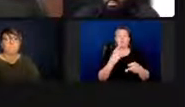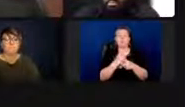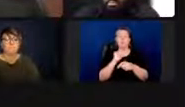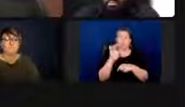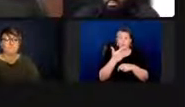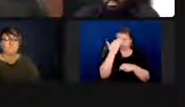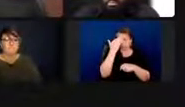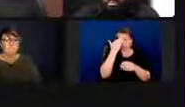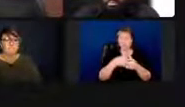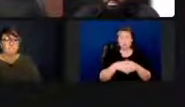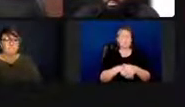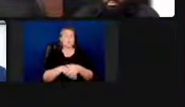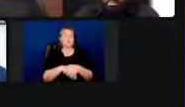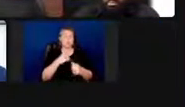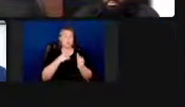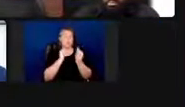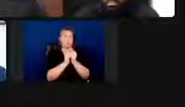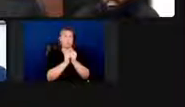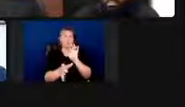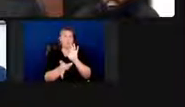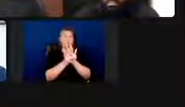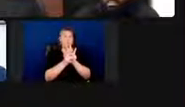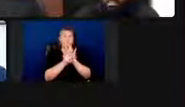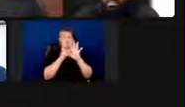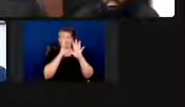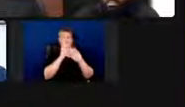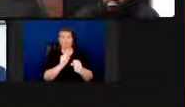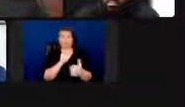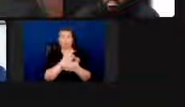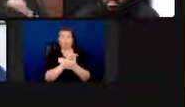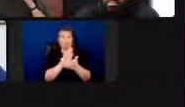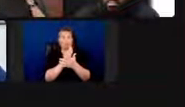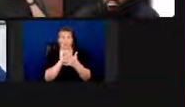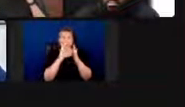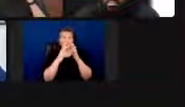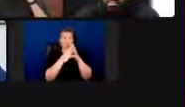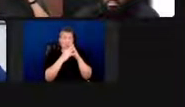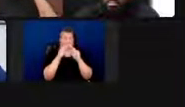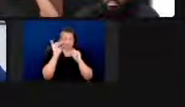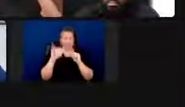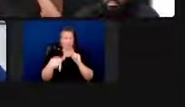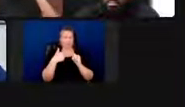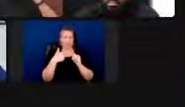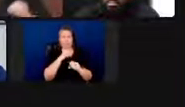أبلغكم طبعا حيال موضوع الماجنت أو مدارس الجاذبة.